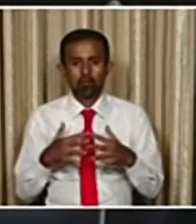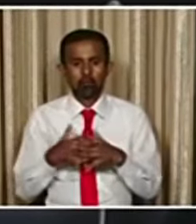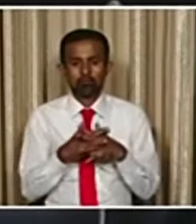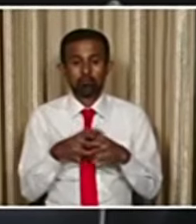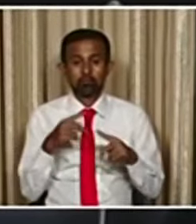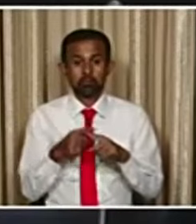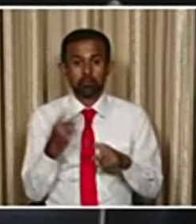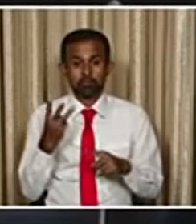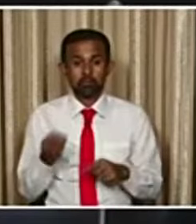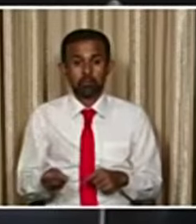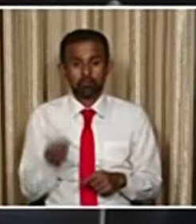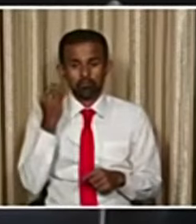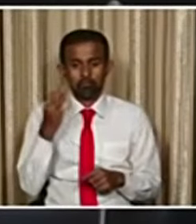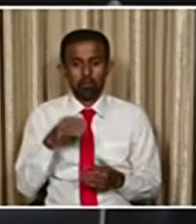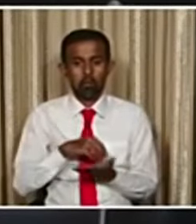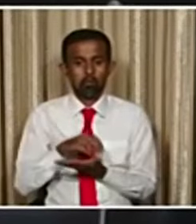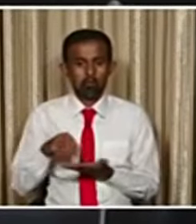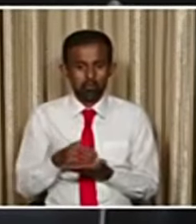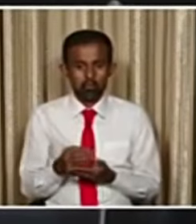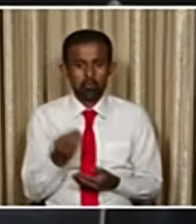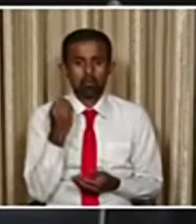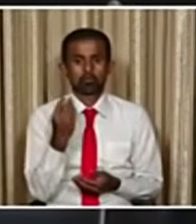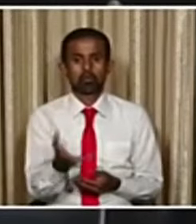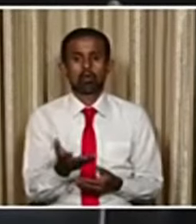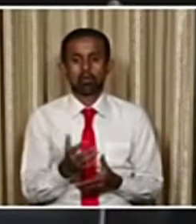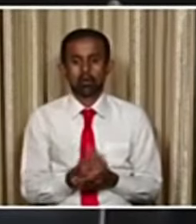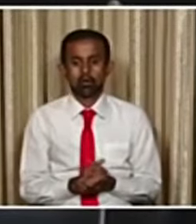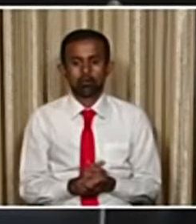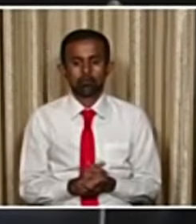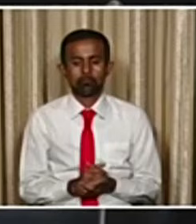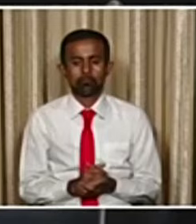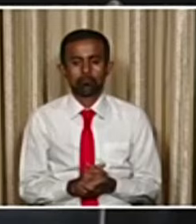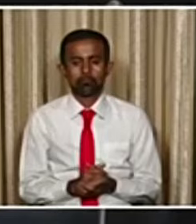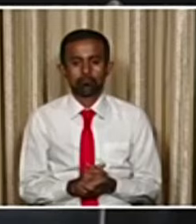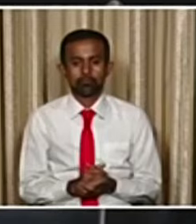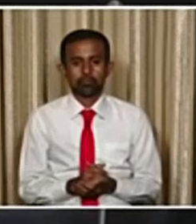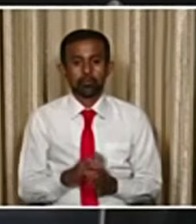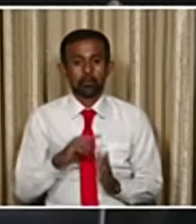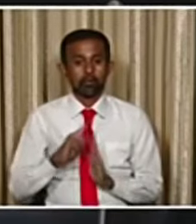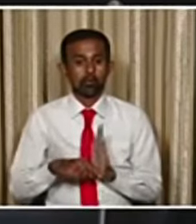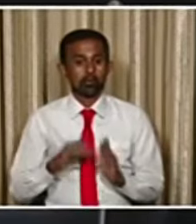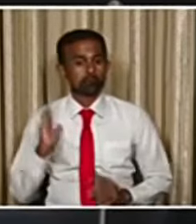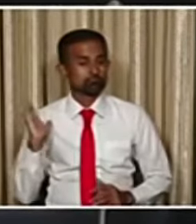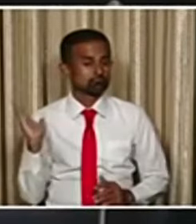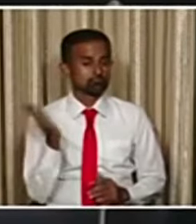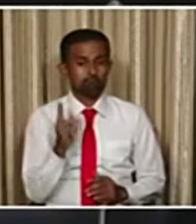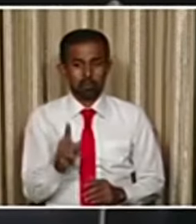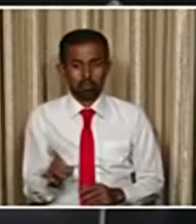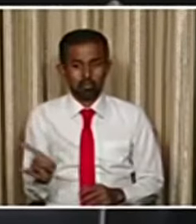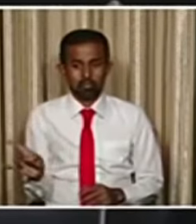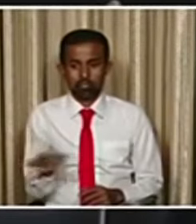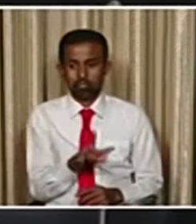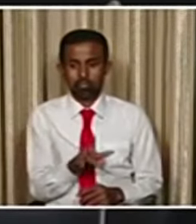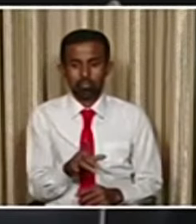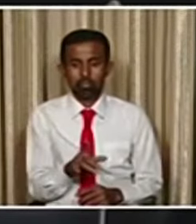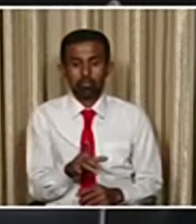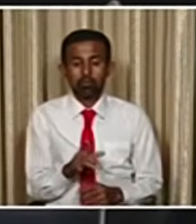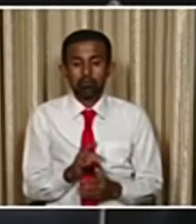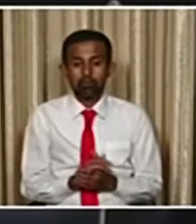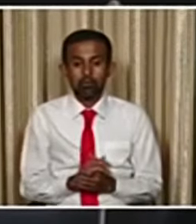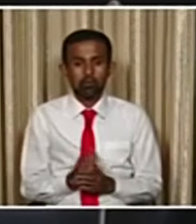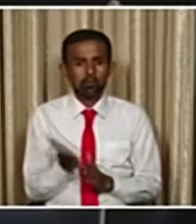ගුණයක් වැඩි කරා පෝරසාන ආධාරය ලබා දුන්නා රට වටේම අපි එක දවසින් මම හිතන්නේ